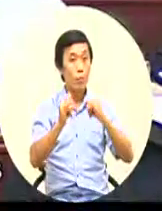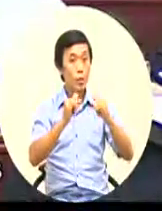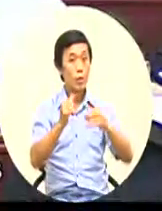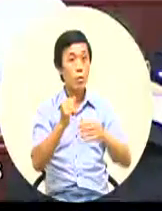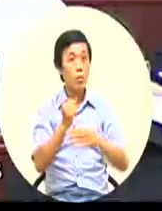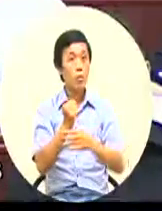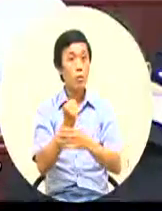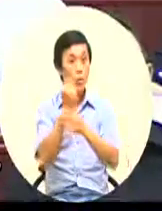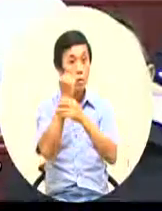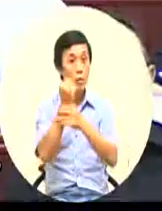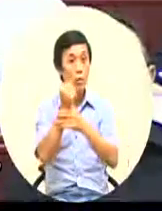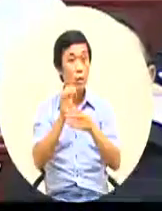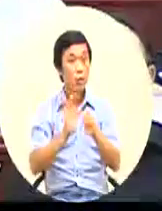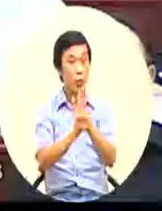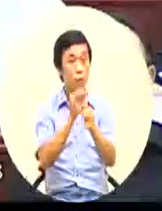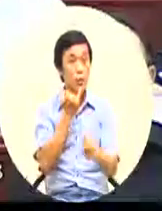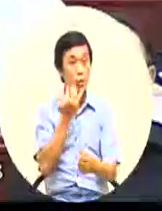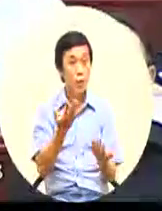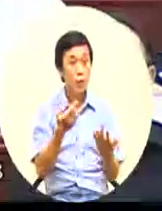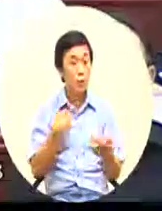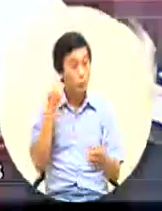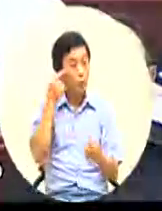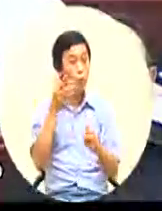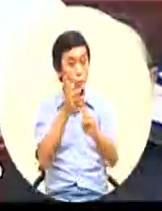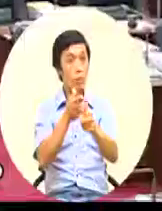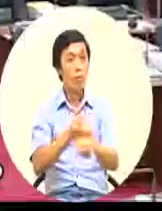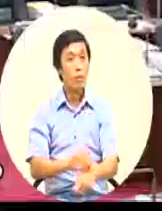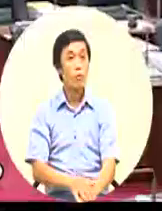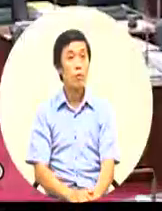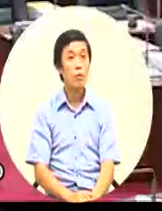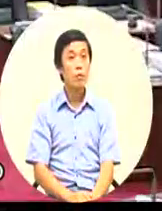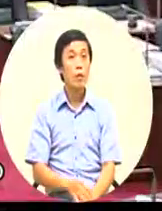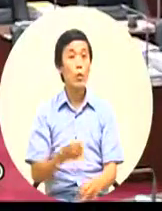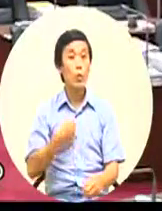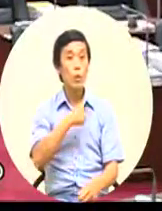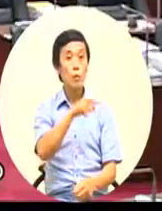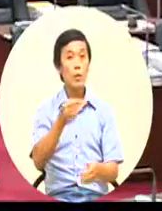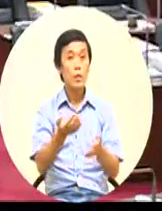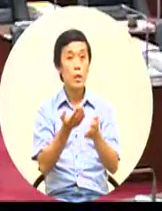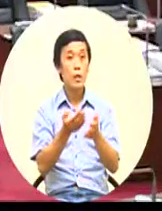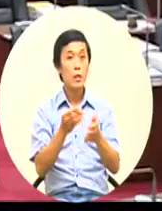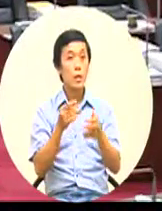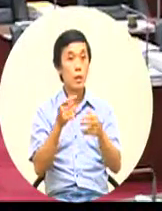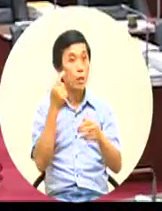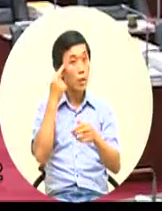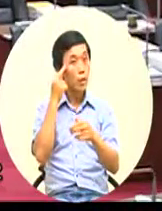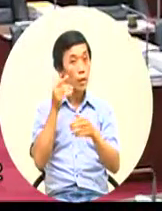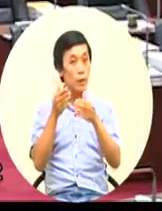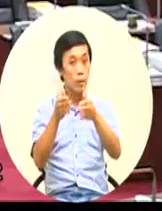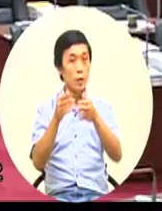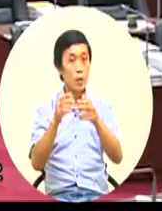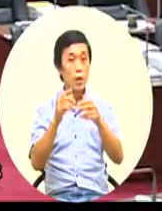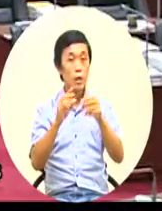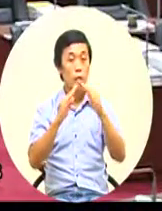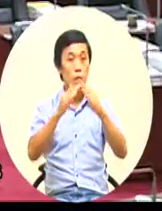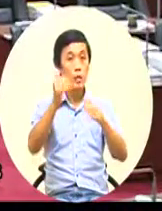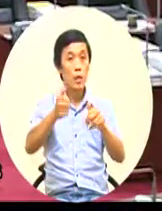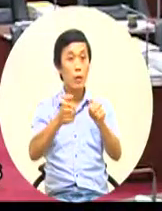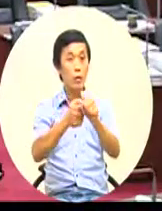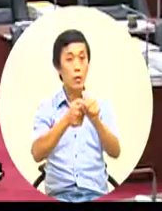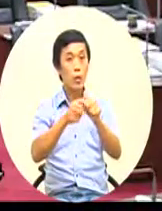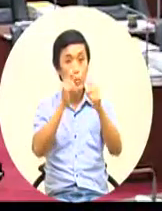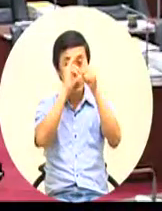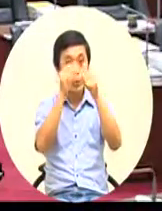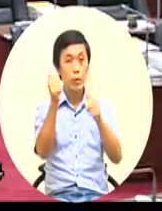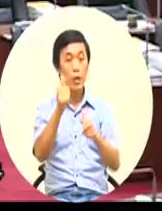好？我真的只想问这一句，谢谢。 我们刚刚在考验许副市长，你确实对市政，有